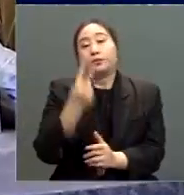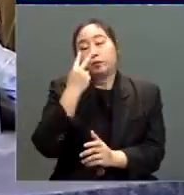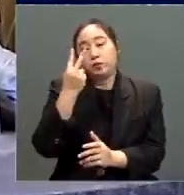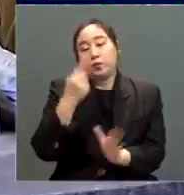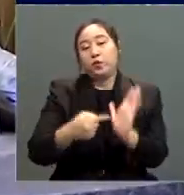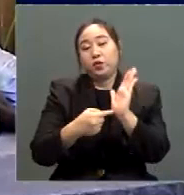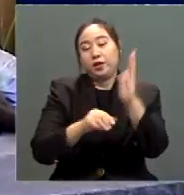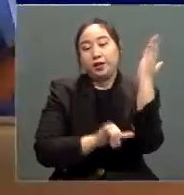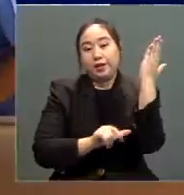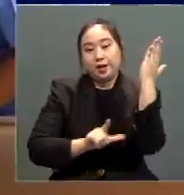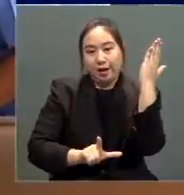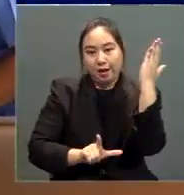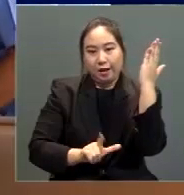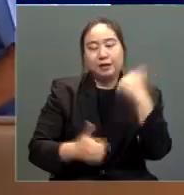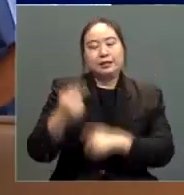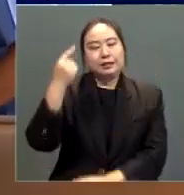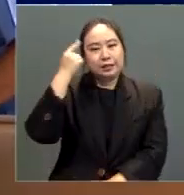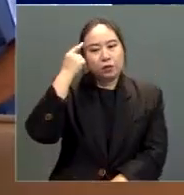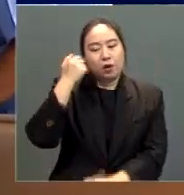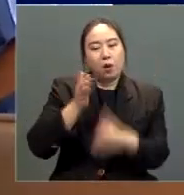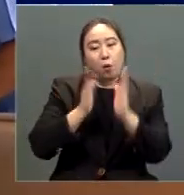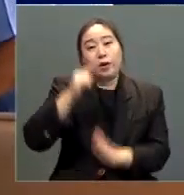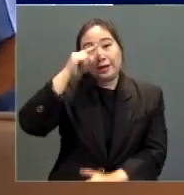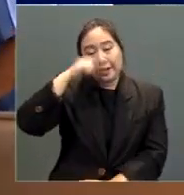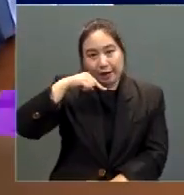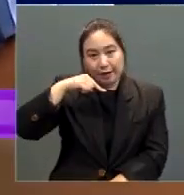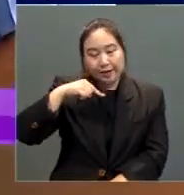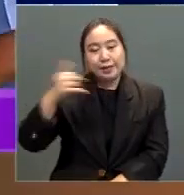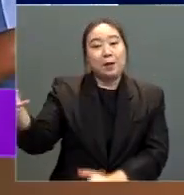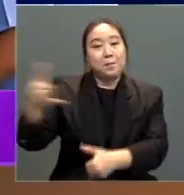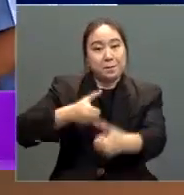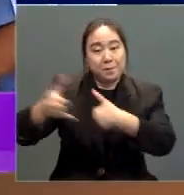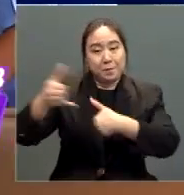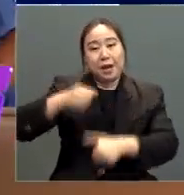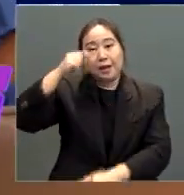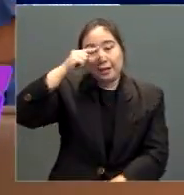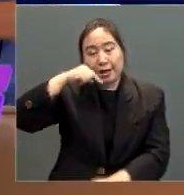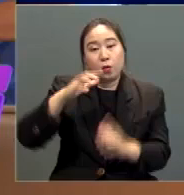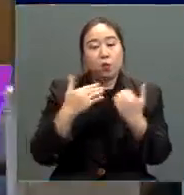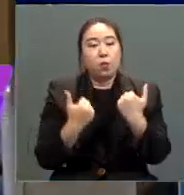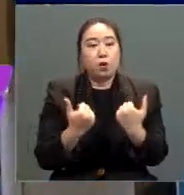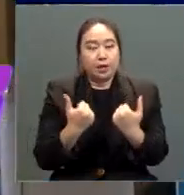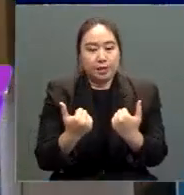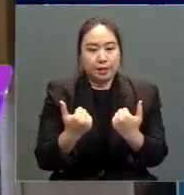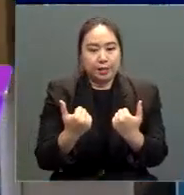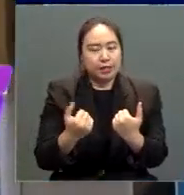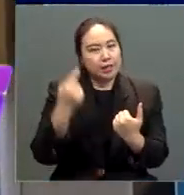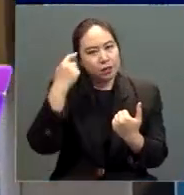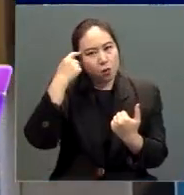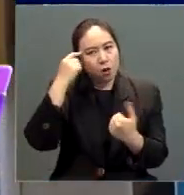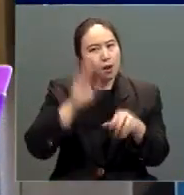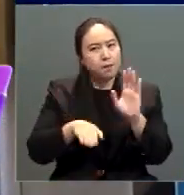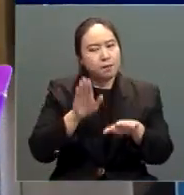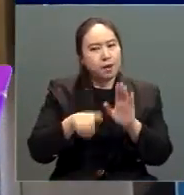วัดยะลานะคะเขามีการคาดการว่าคนไทยที่จะเดินทางกลับเข้ามายังประเทศไทยในวันนี้เนี่ยน่าจะมีอีกกว่าประม